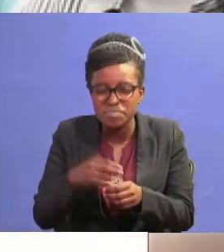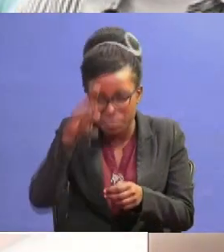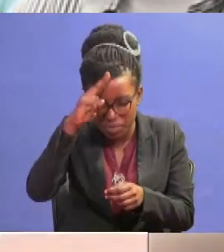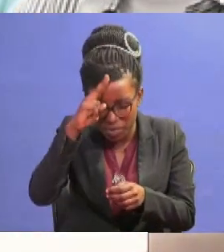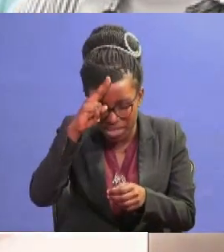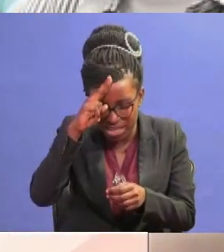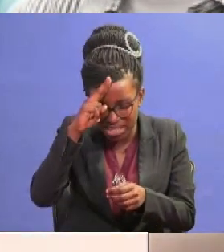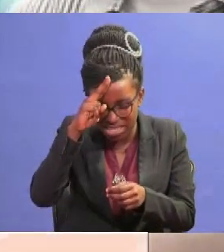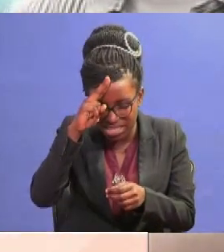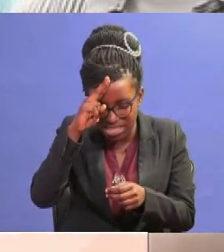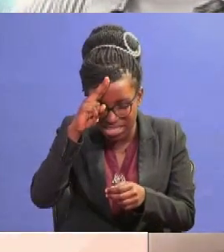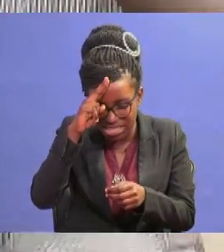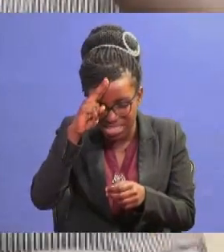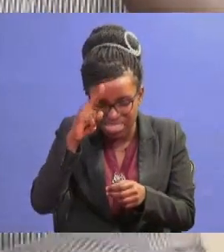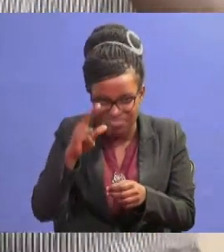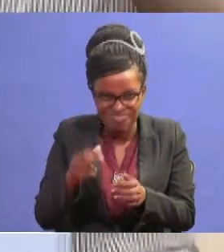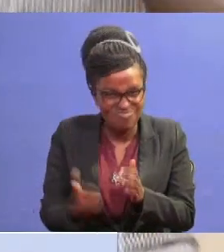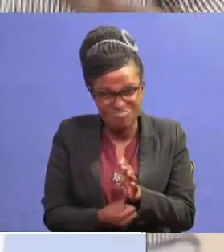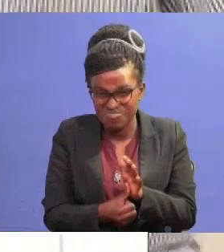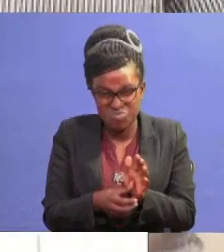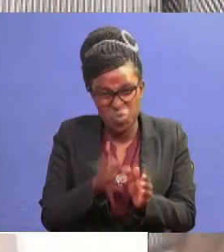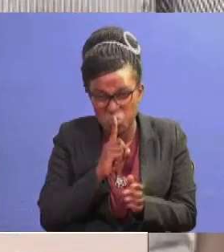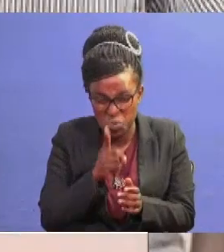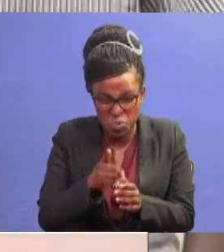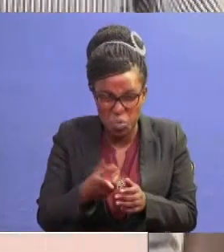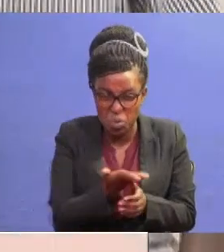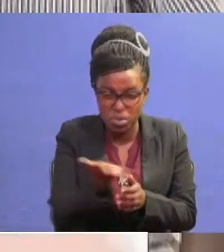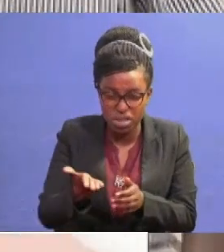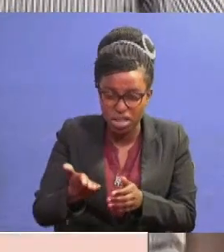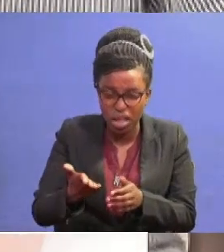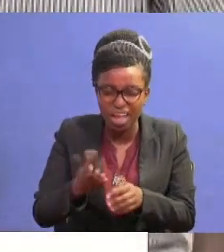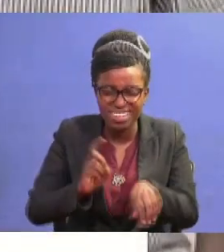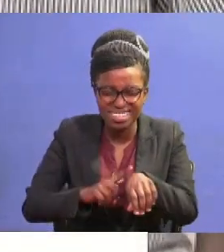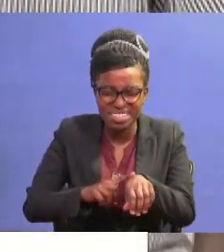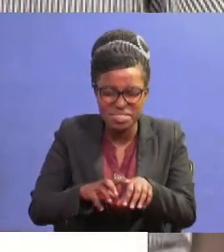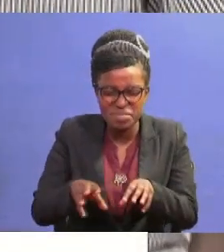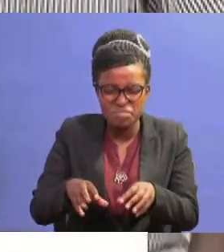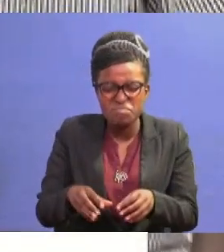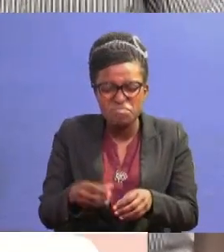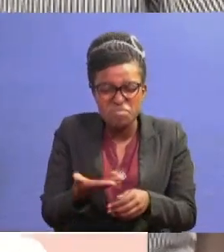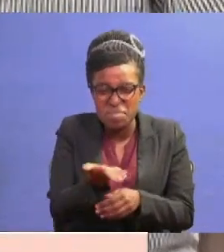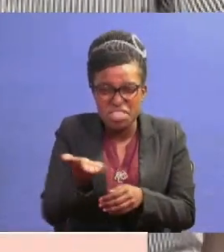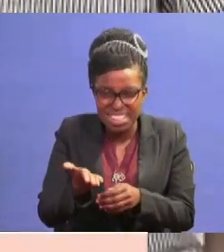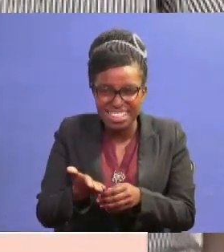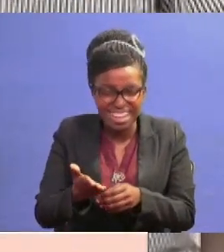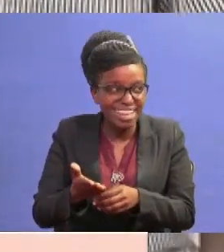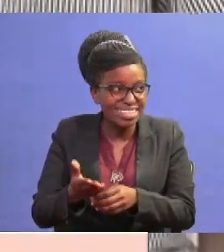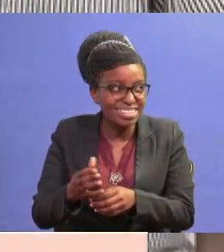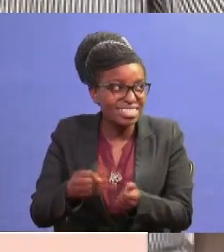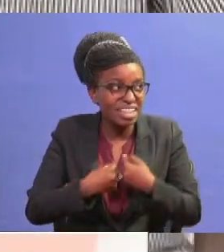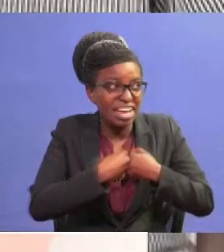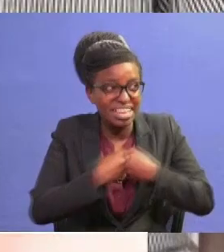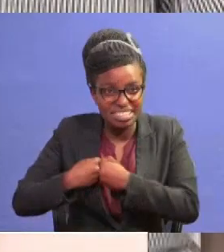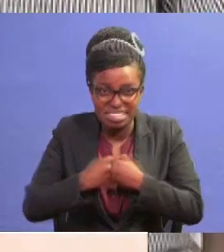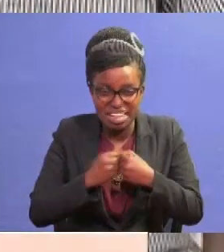sisi, si polisi wa kutunyanyasa. Kwa mujibu wa John Matsaki ambaye ni mjomba wa marehemu Kibwana, jitihada za familia hiyo